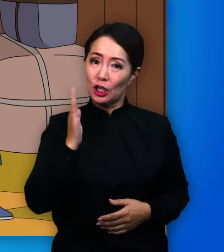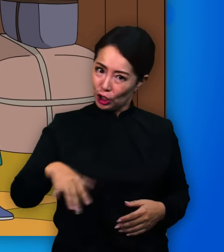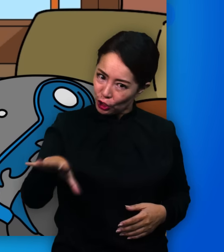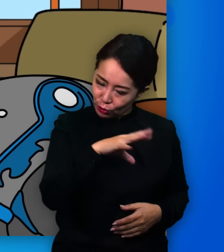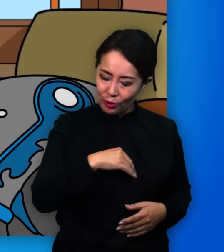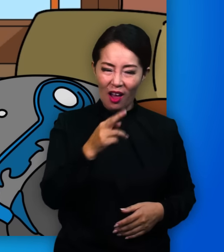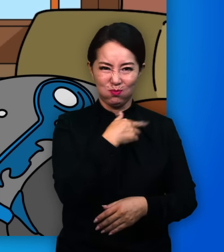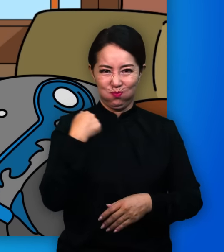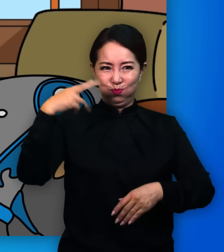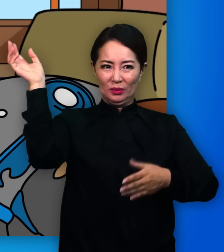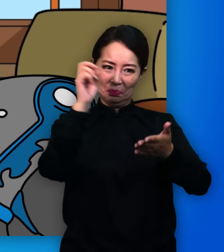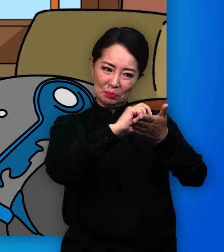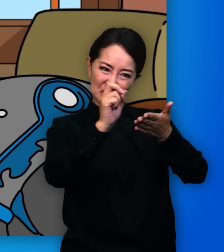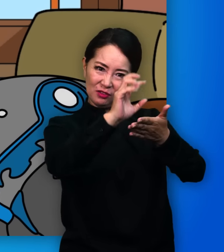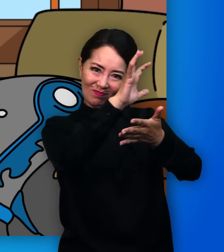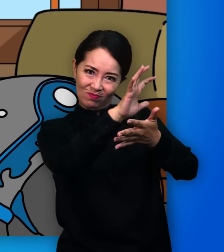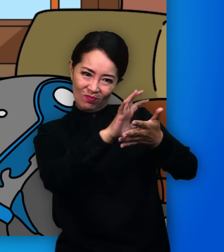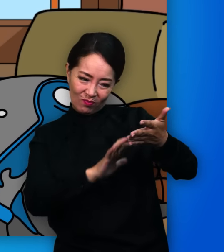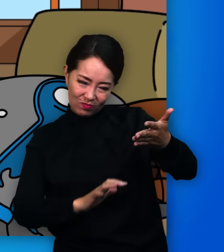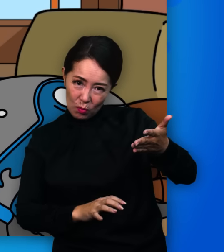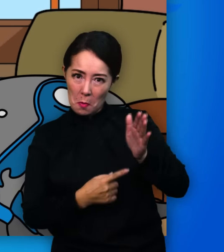За ахсан.